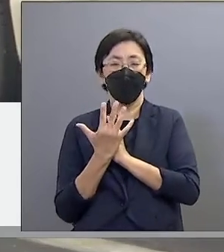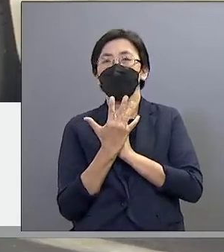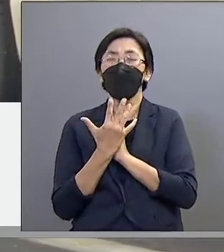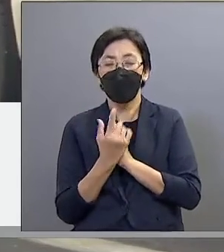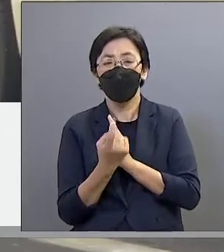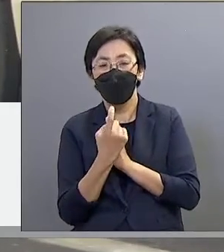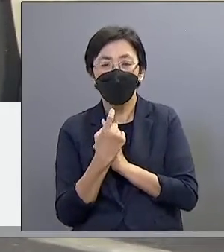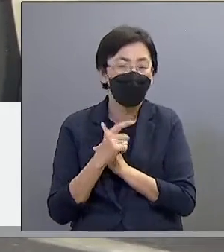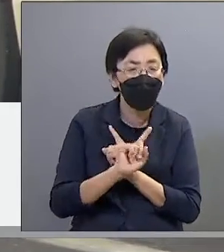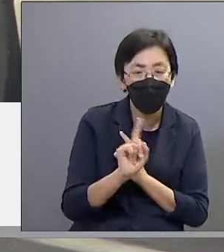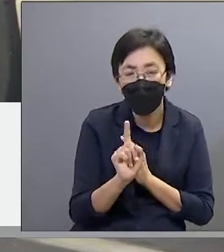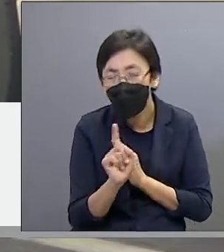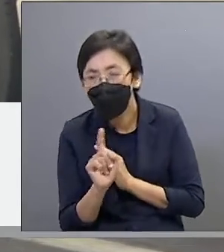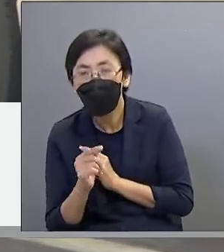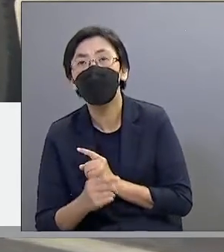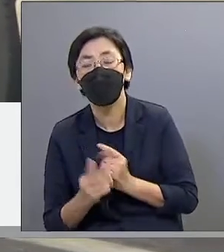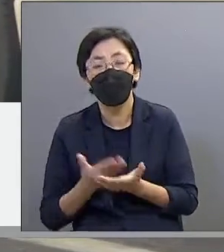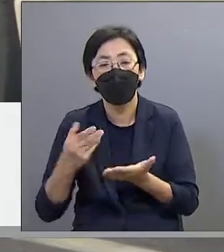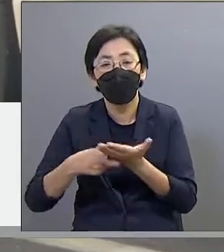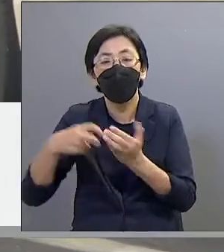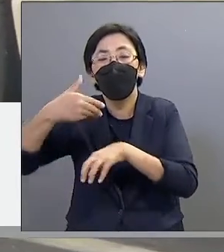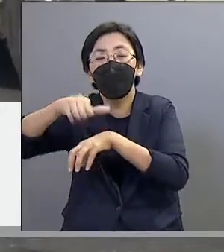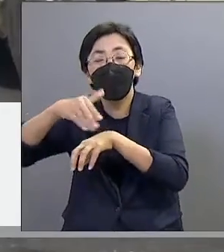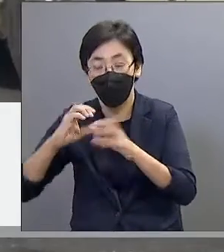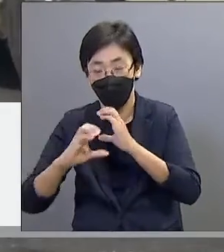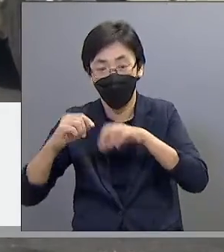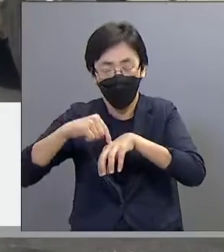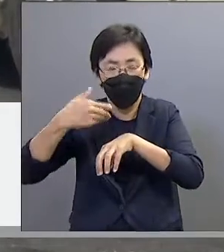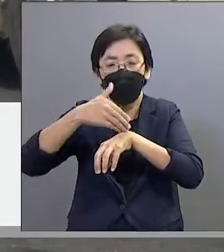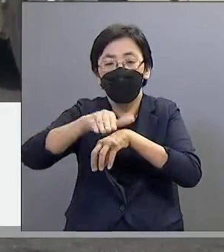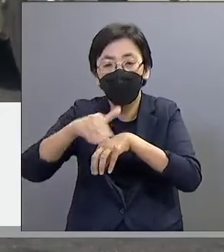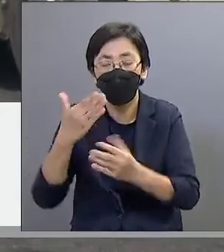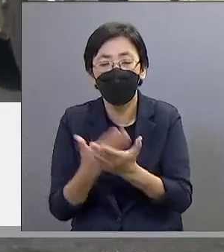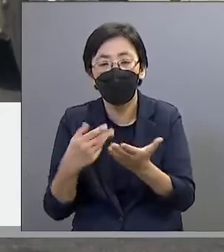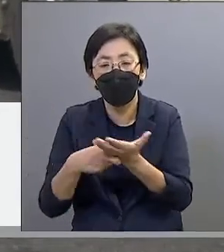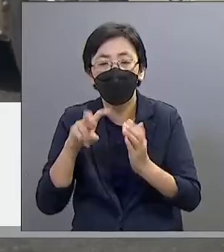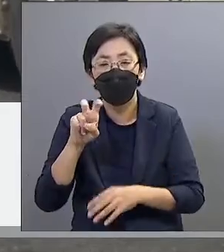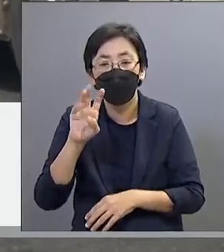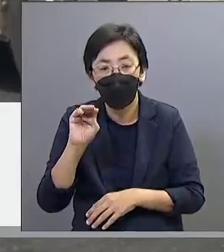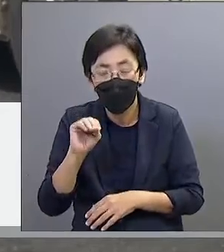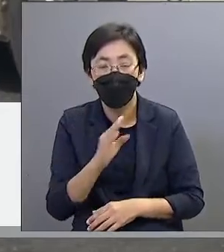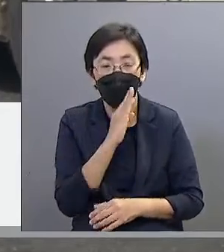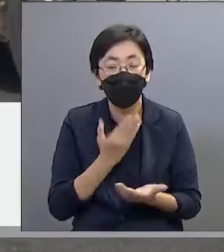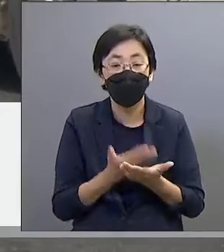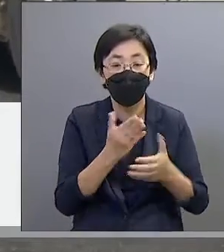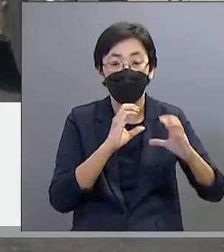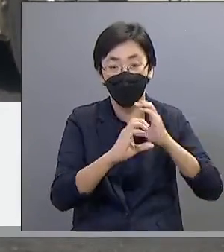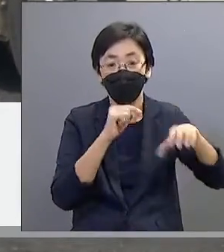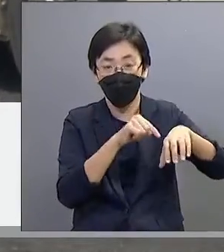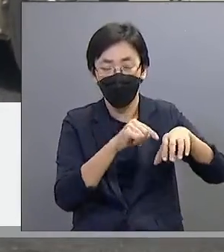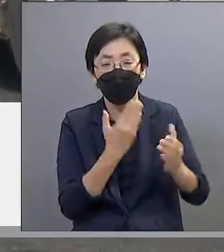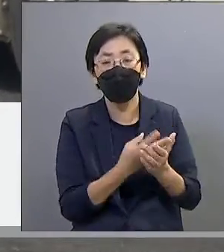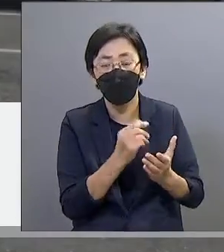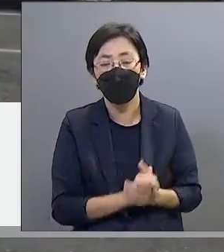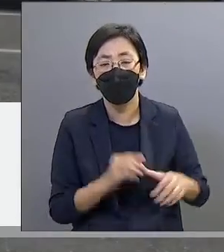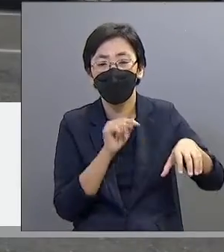อบถามบอกจะไปไหนชวนไปซื้อตั๋วนอกสถานีขนส่งราคา240บาททั้งๆที่ถ้าเกิดเข้าไปซื้อในสถานีเนี่ยจ